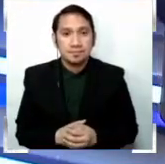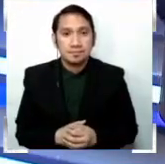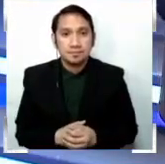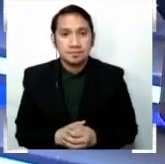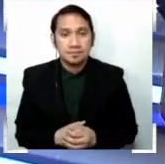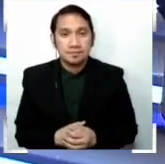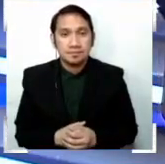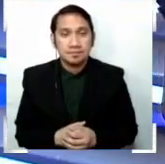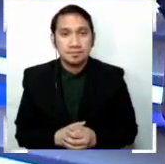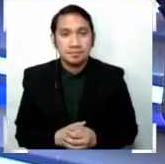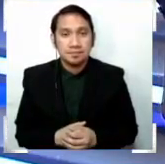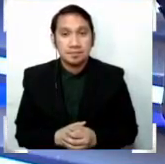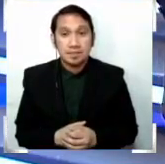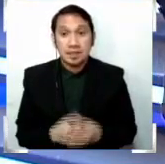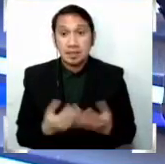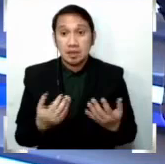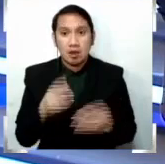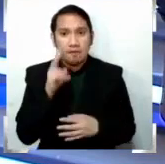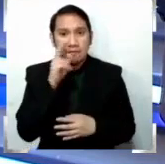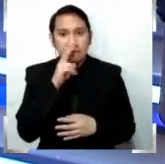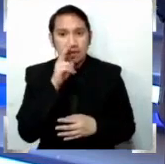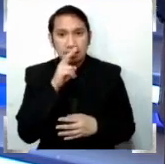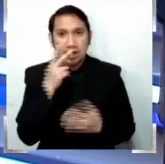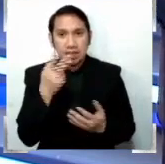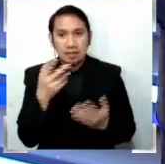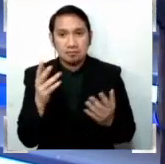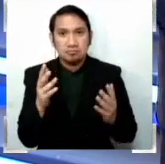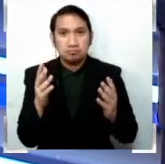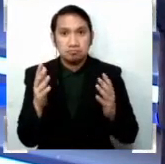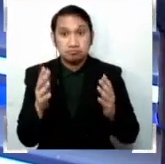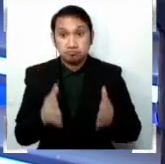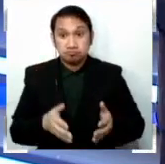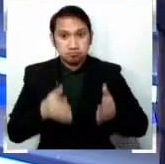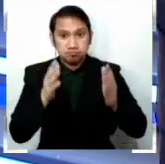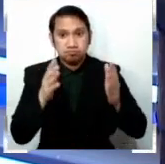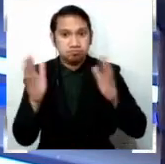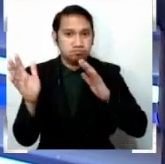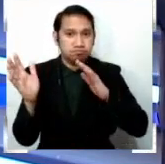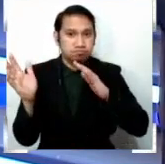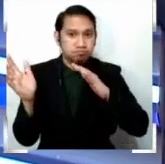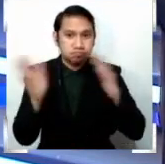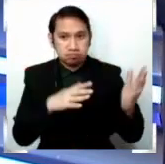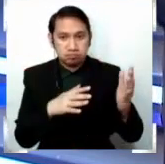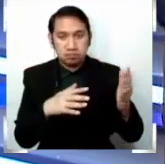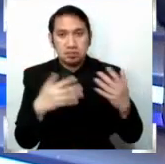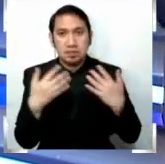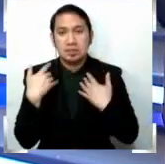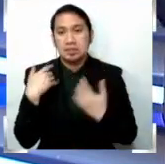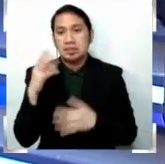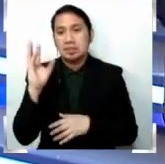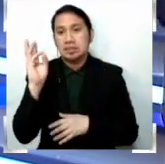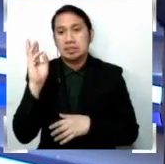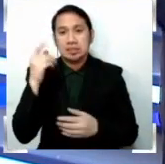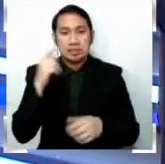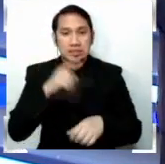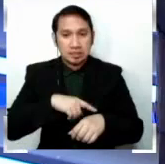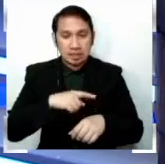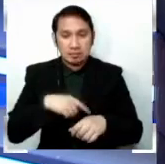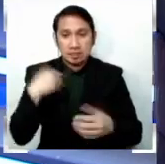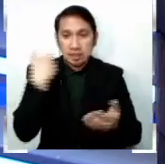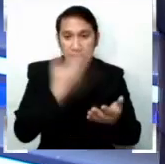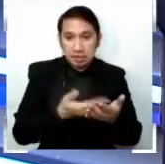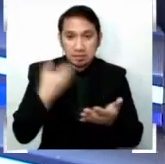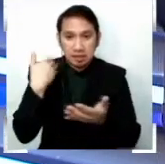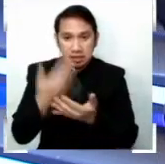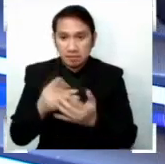Ilang istruktura sa Visayas ang nawasak na sa pagagupit doon ng bagyong Julina, na 6 na beses nag-landfall. May mga stranded